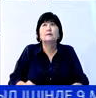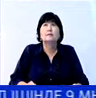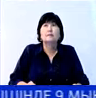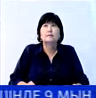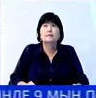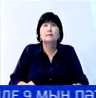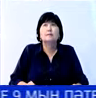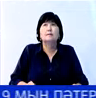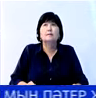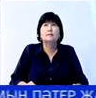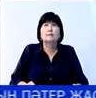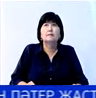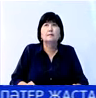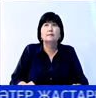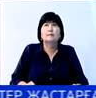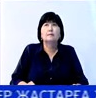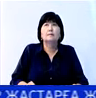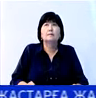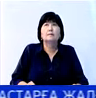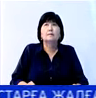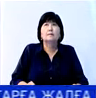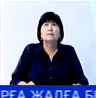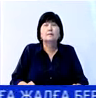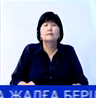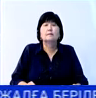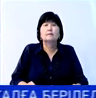Шыңғыс Абаев, Төлехан Қожахметов, Қызылорда телеарнасы.